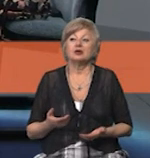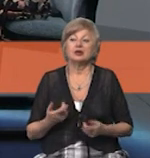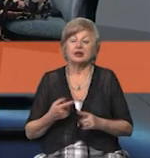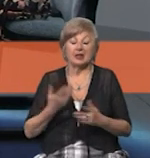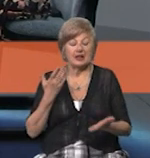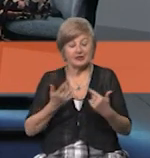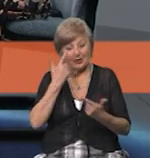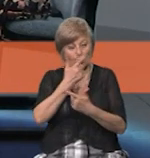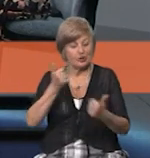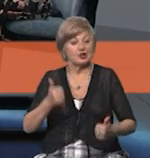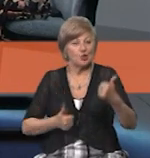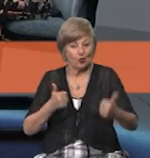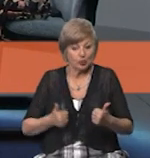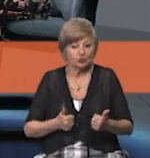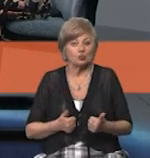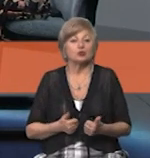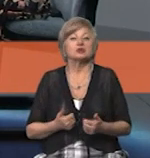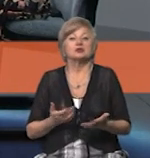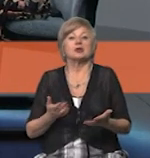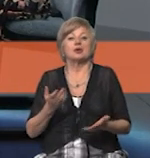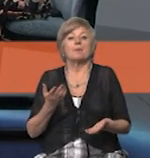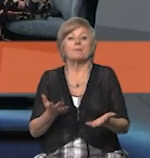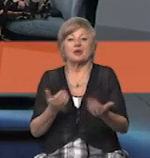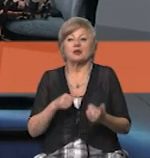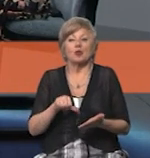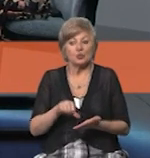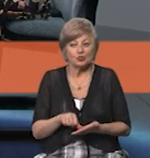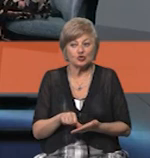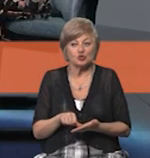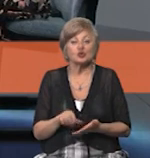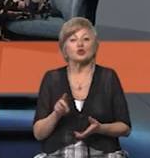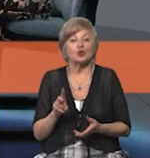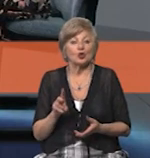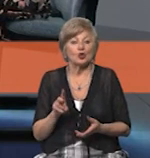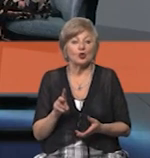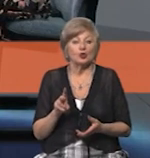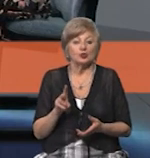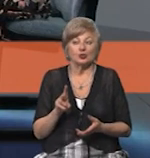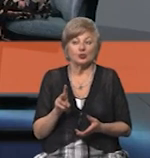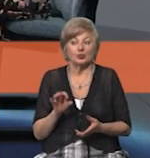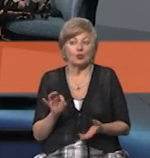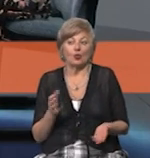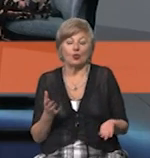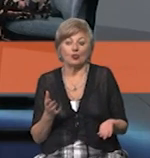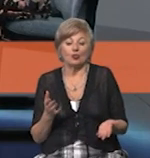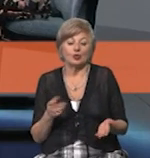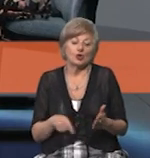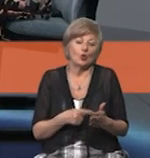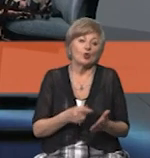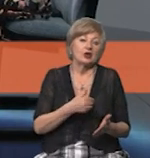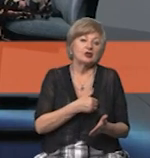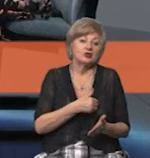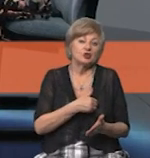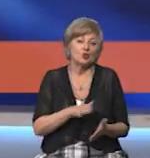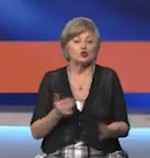конкурс, ми, певно, приймали би участь. Але на даний момент, я не знаю, місто чи то не хоче